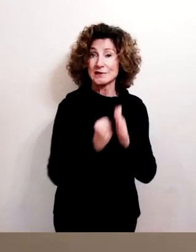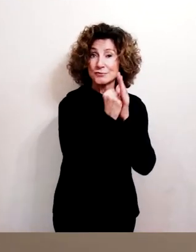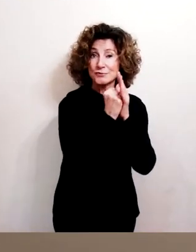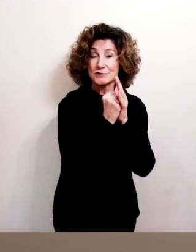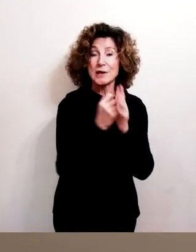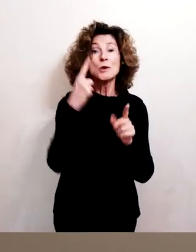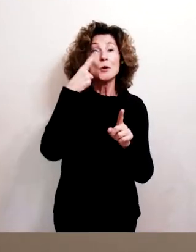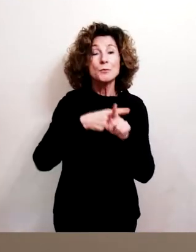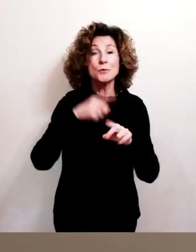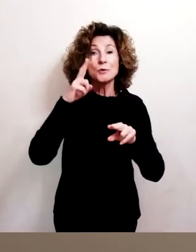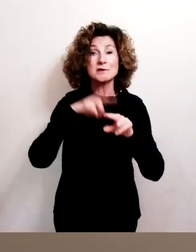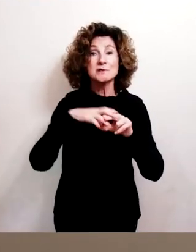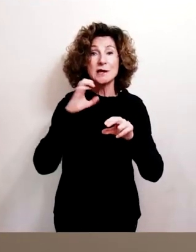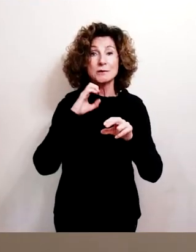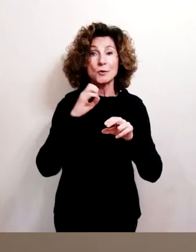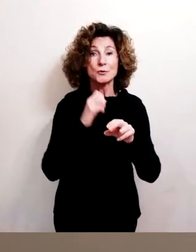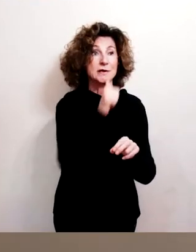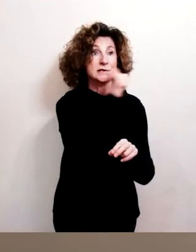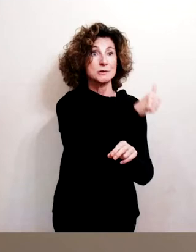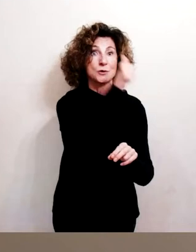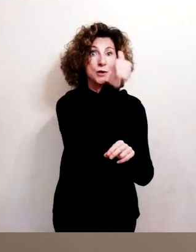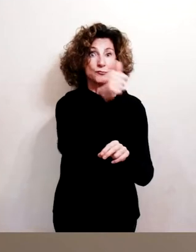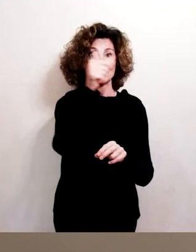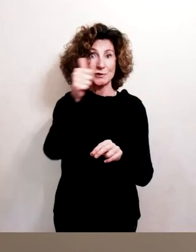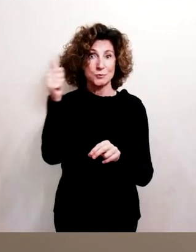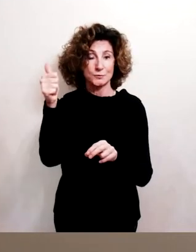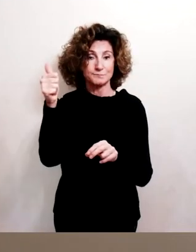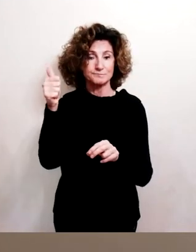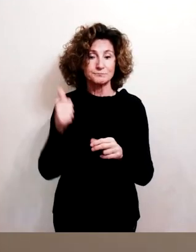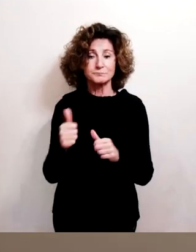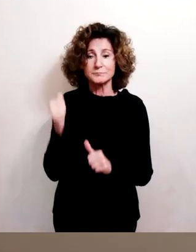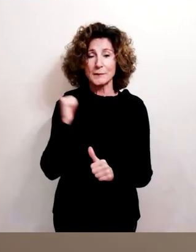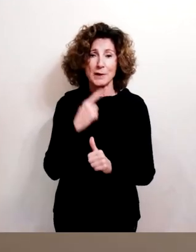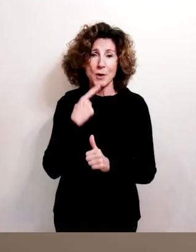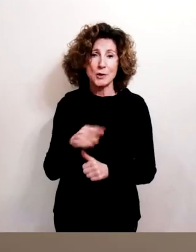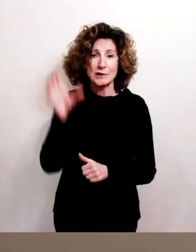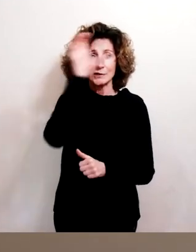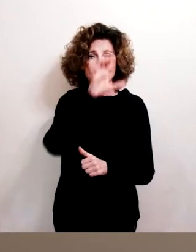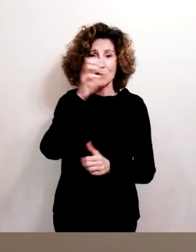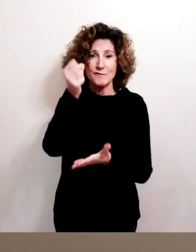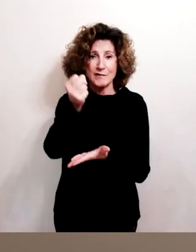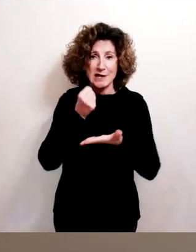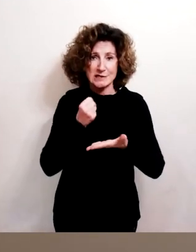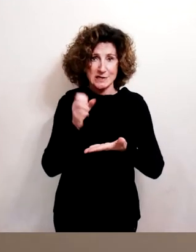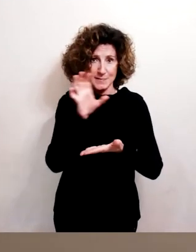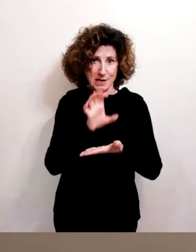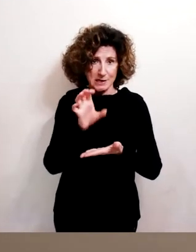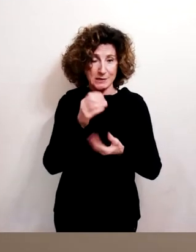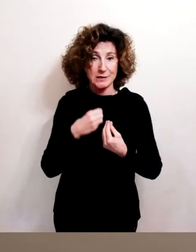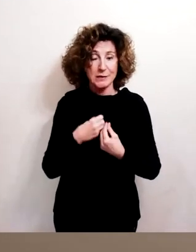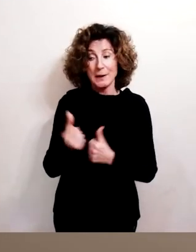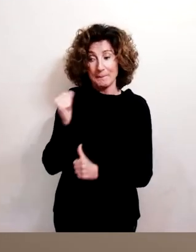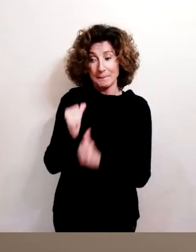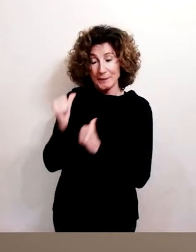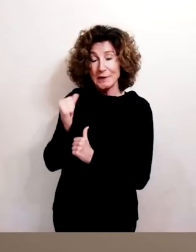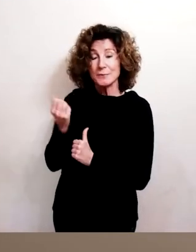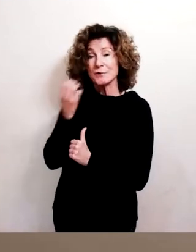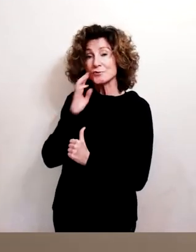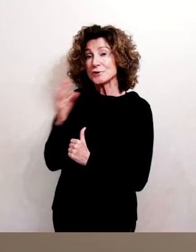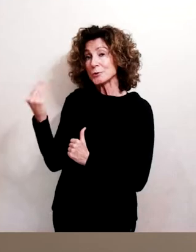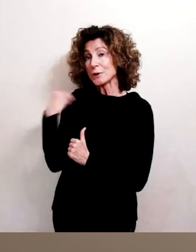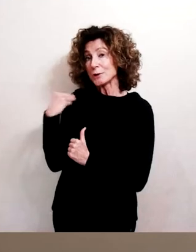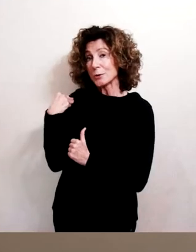dedicato e un assistente alla comunicazione è dedicato i finanziamenti vengono dalla regione in base a delle richieste che fanno i